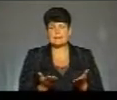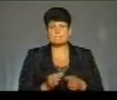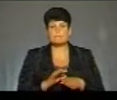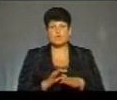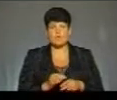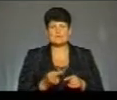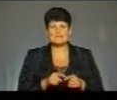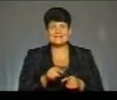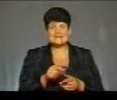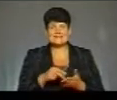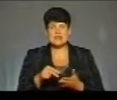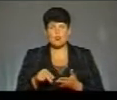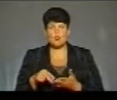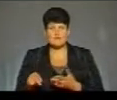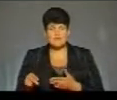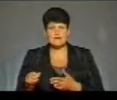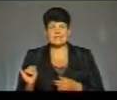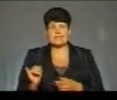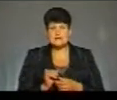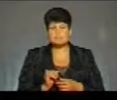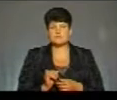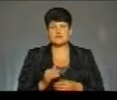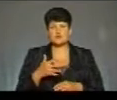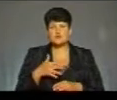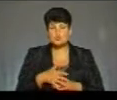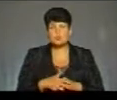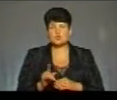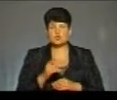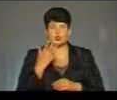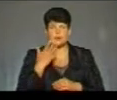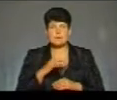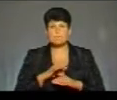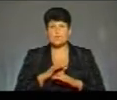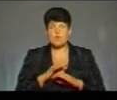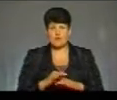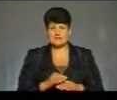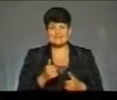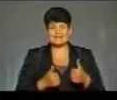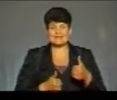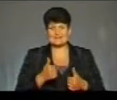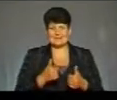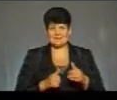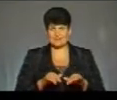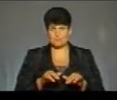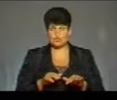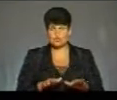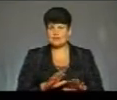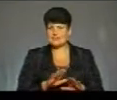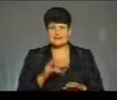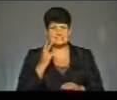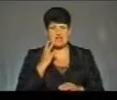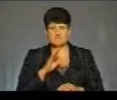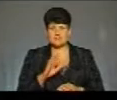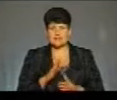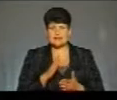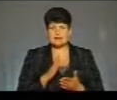проводить такі закупівлі. І зрозуміло, що коли проводяться тендерні процедури, не завжди